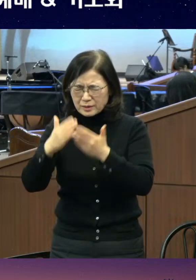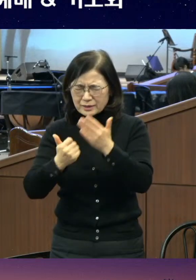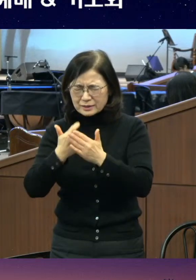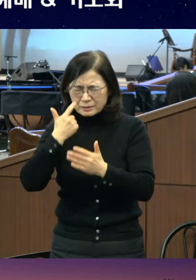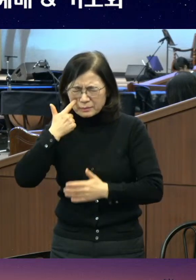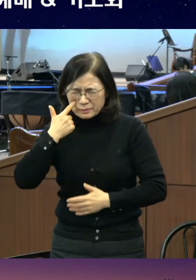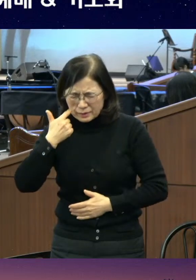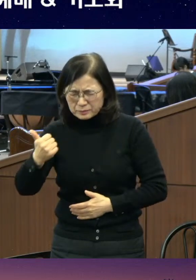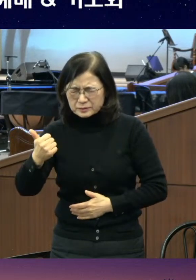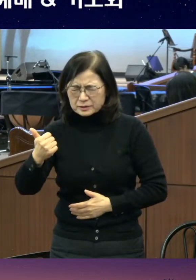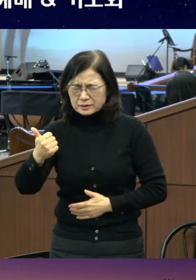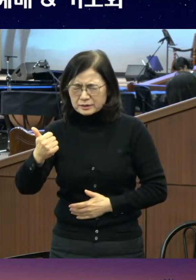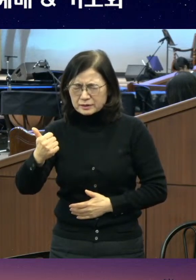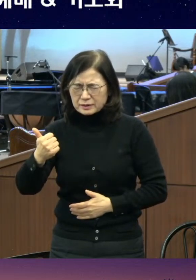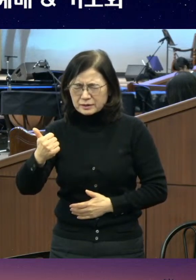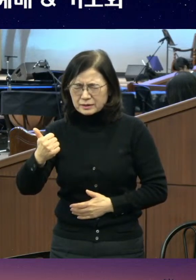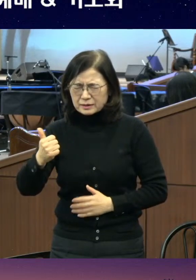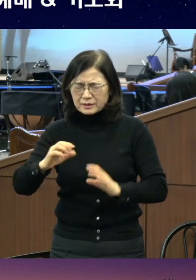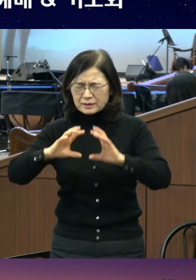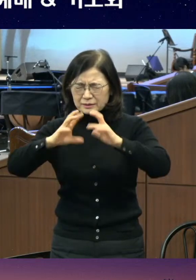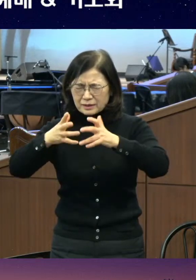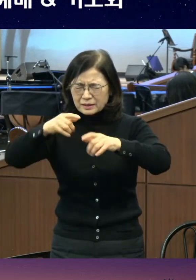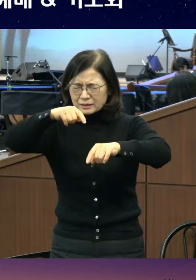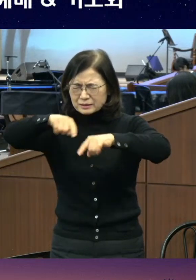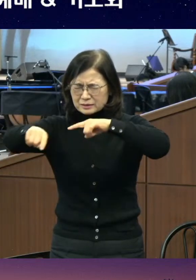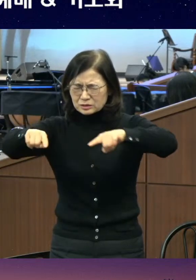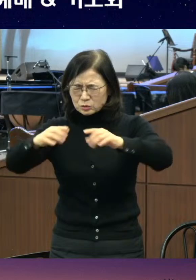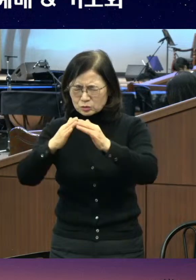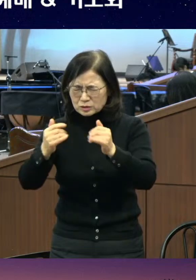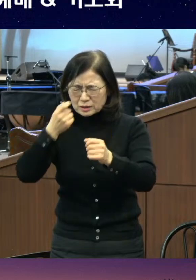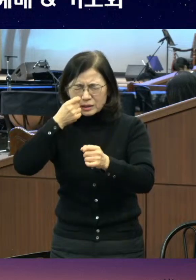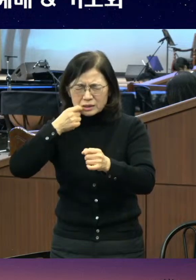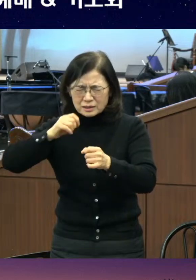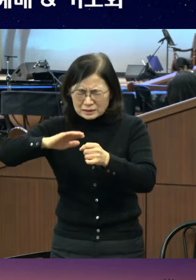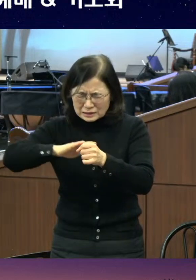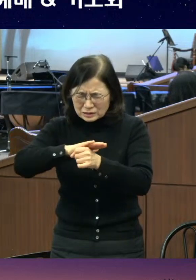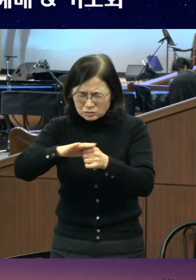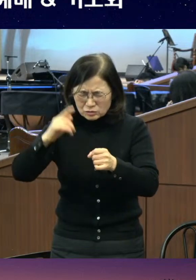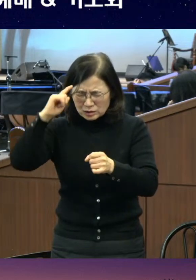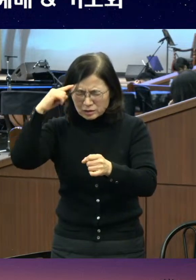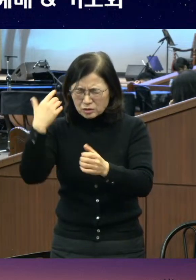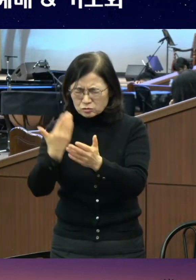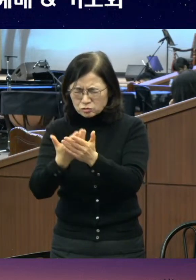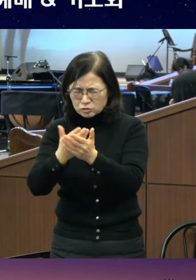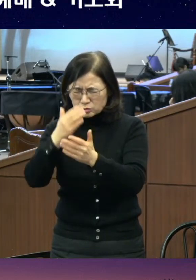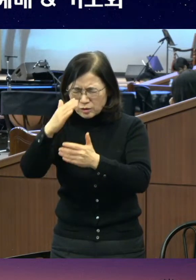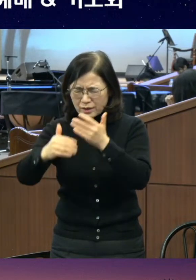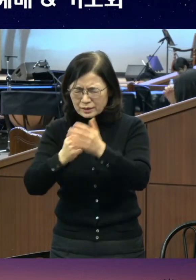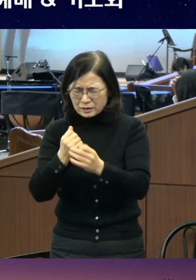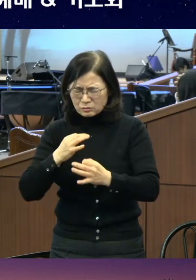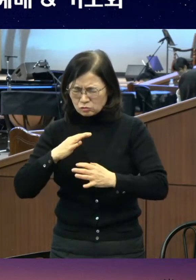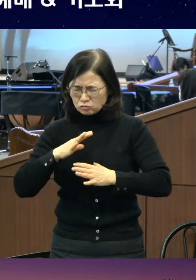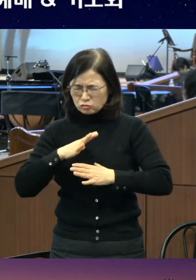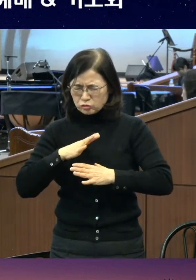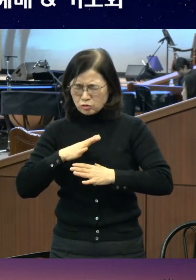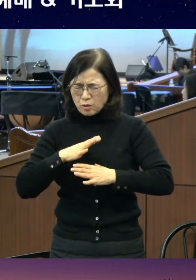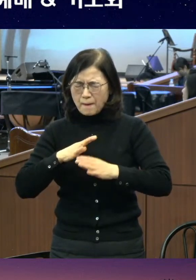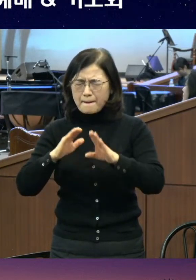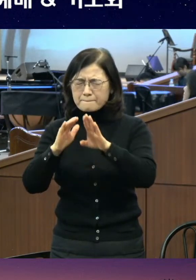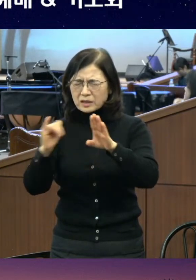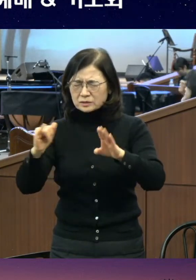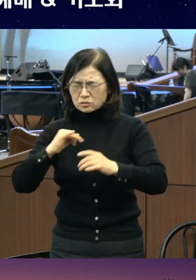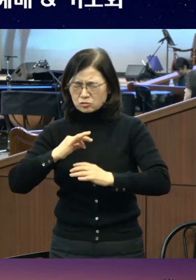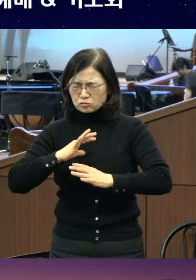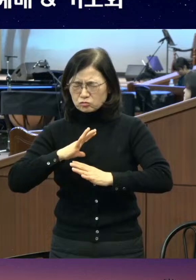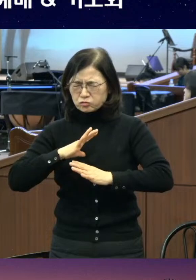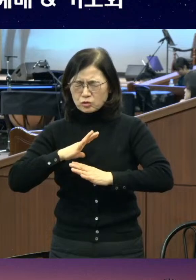나라와 여러 지도자들을 주님이 긍휼히 여기시고 하나님 두려워하게 하시고 백성들을 두려워하게 하여 주시며